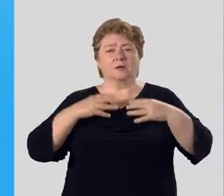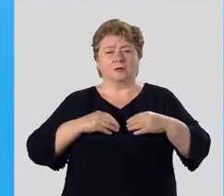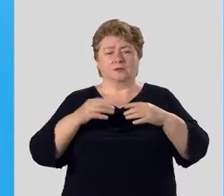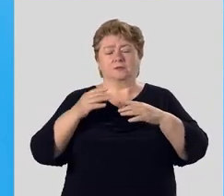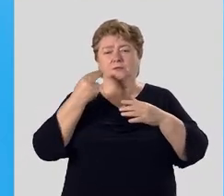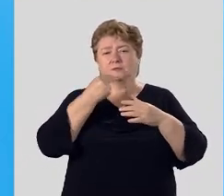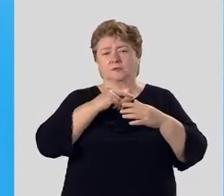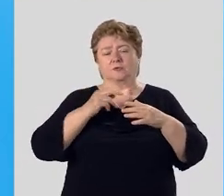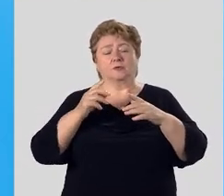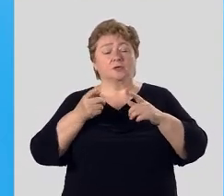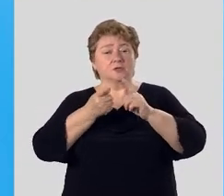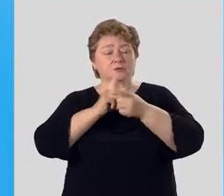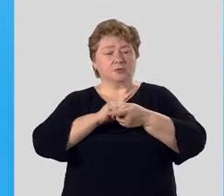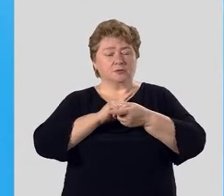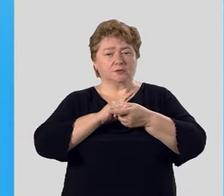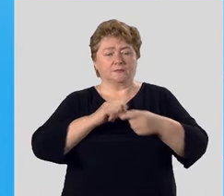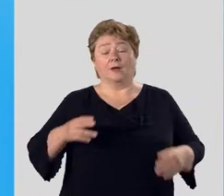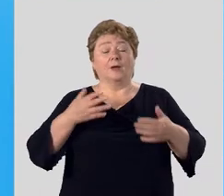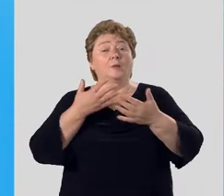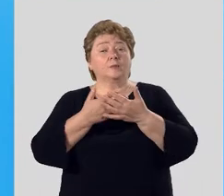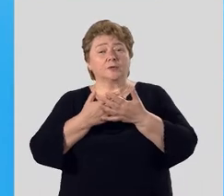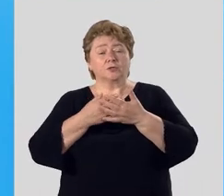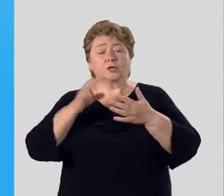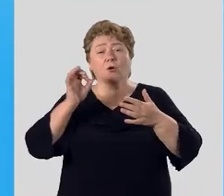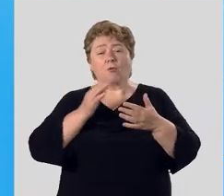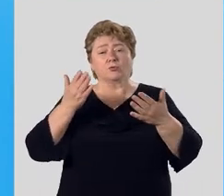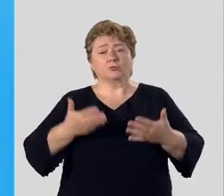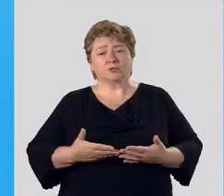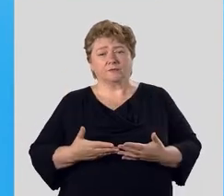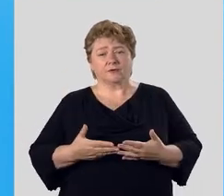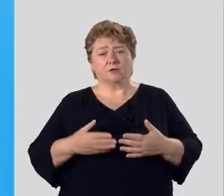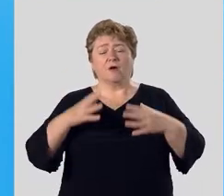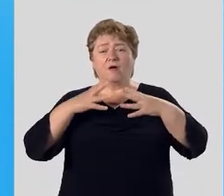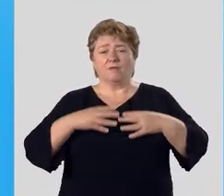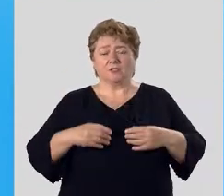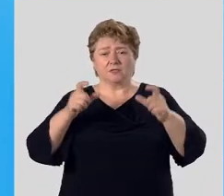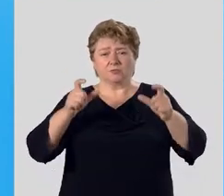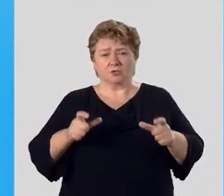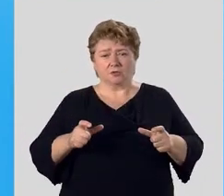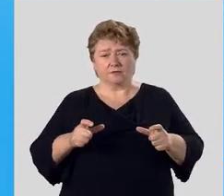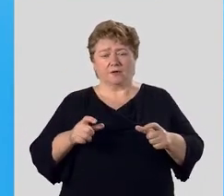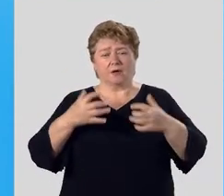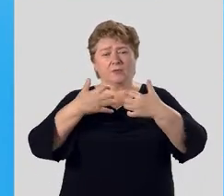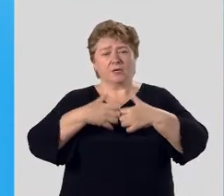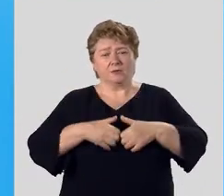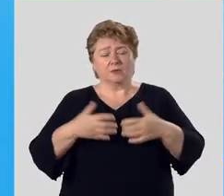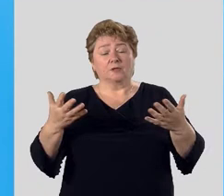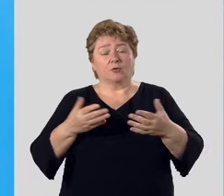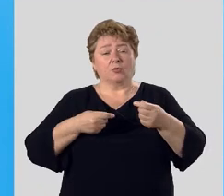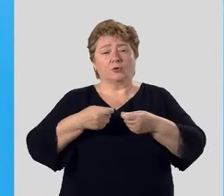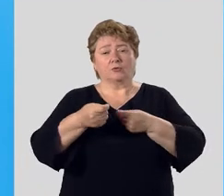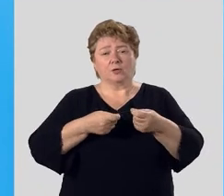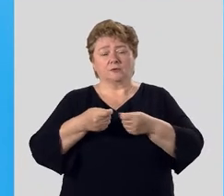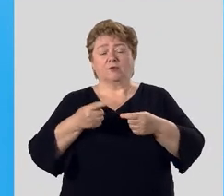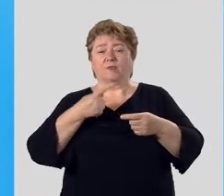организма существенно измениться. Предположение о существовании в организме человека механизмов такой